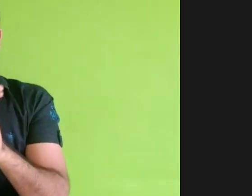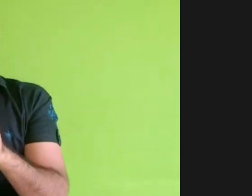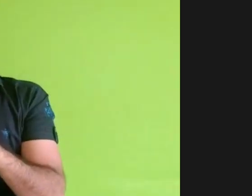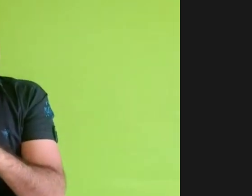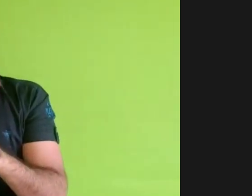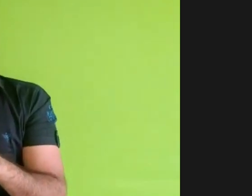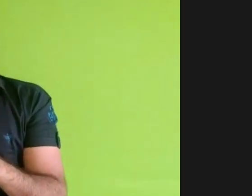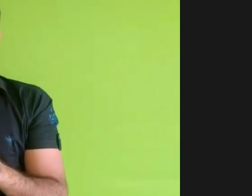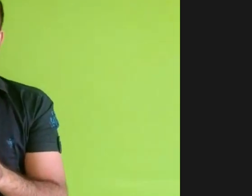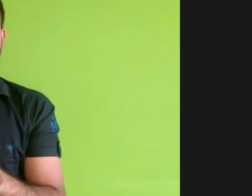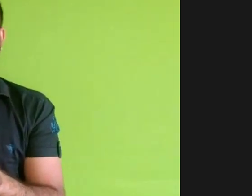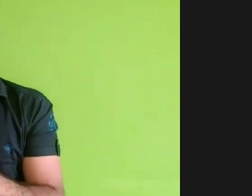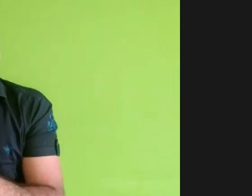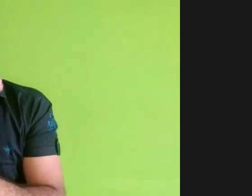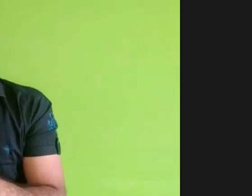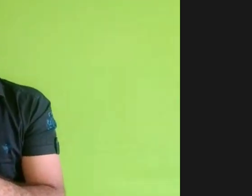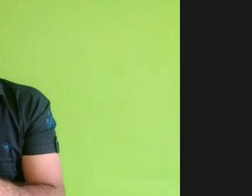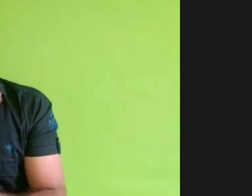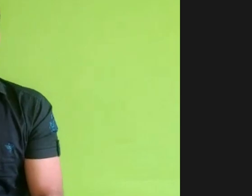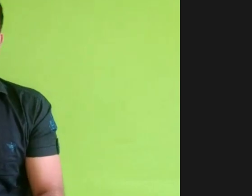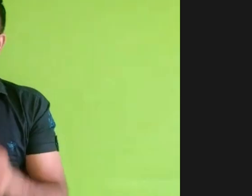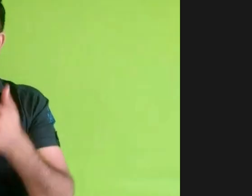टेम्पटिंग, देयर यू आर,